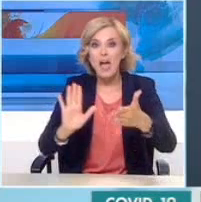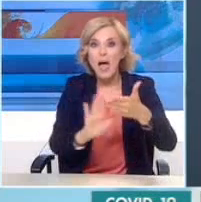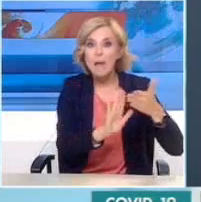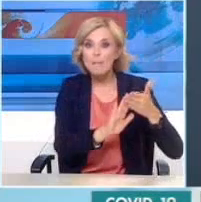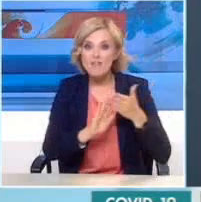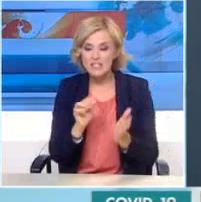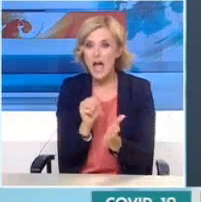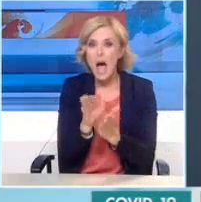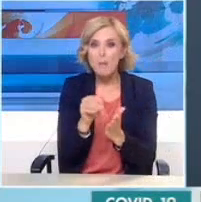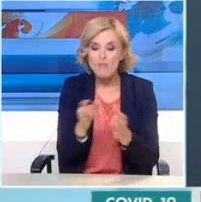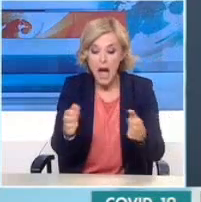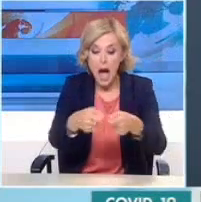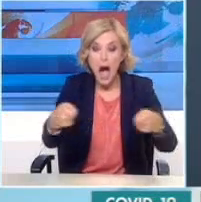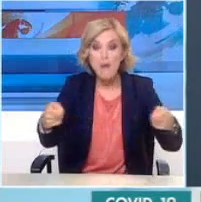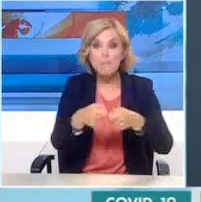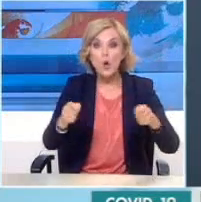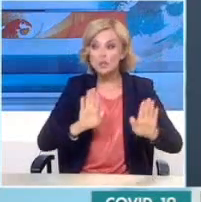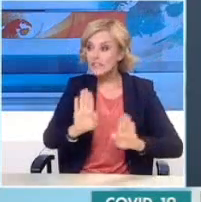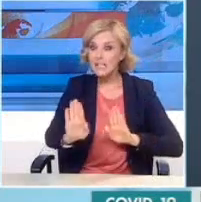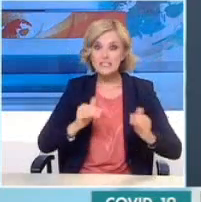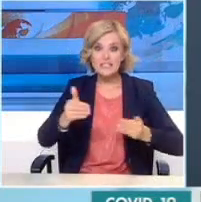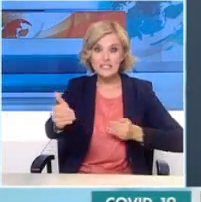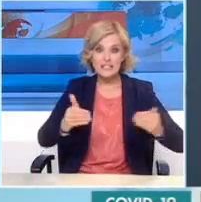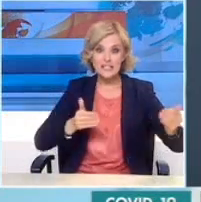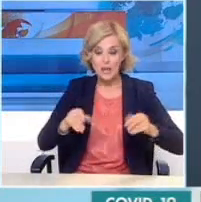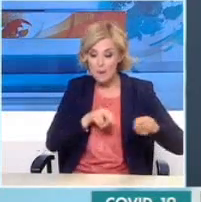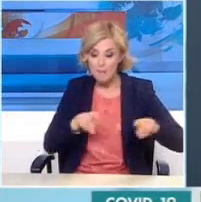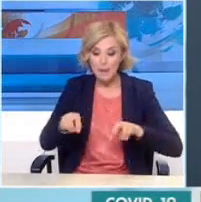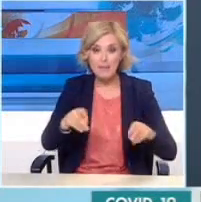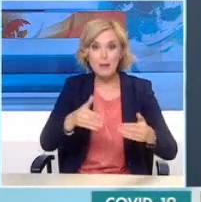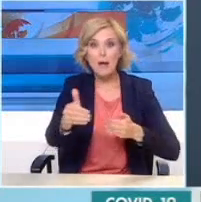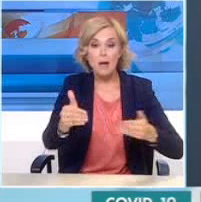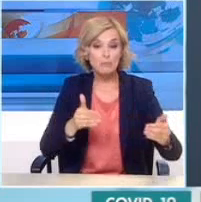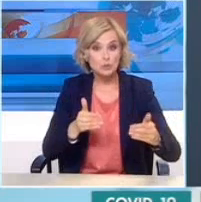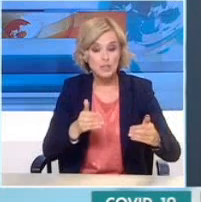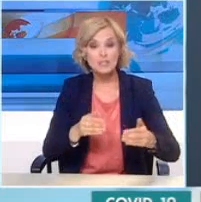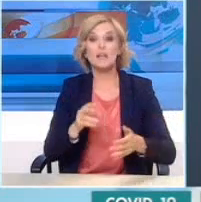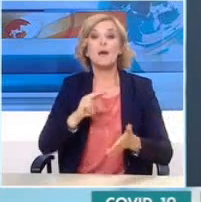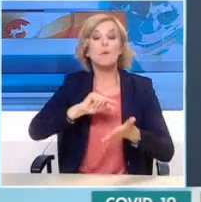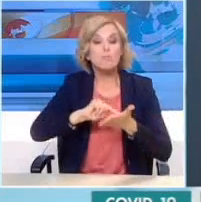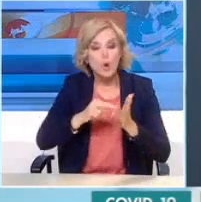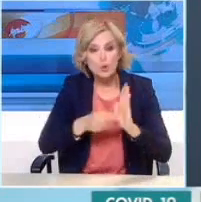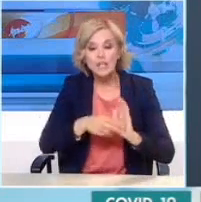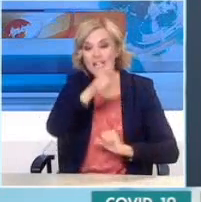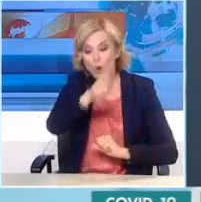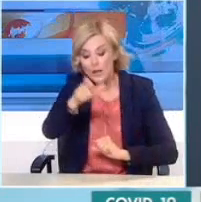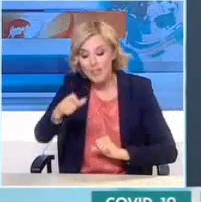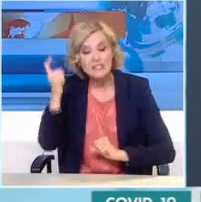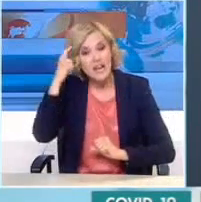σαν συμπληρωματικού μέσου στην επόμενη φάση όπου θέλουμε να μηδενίσουμε ή δυνατόν τις ευκαιρίες μετάδοσης του